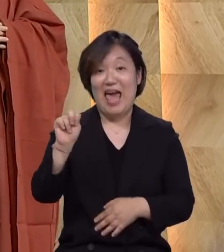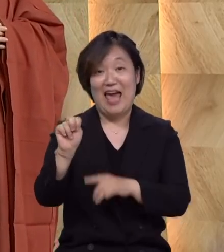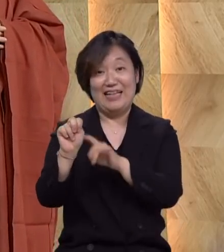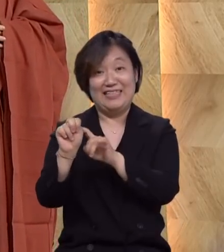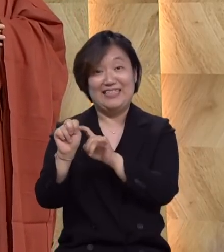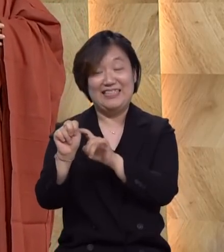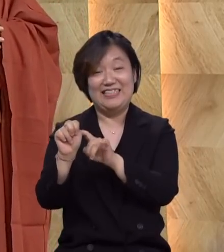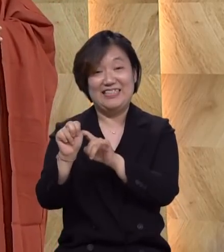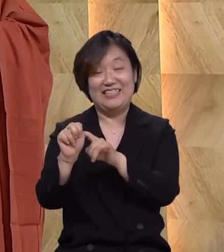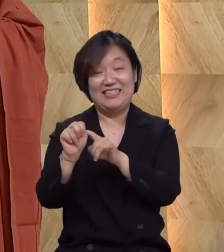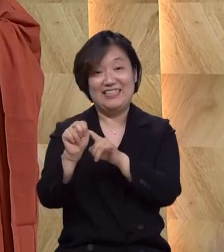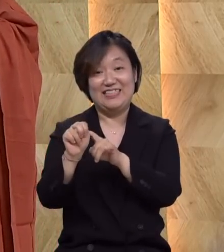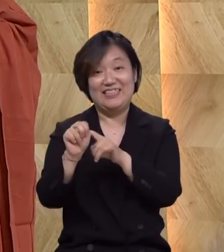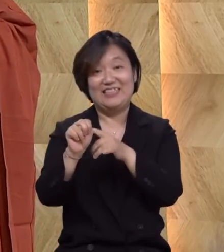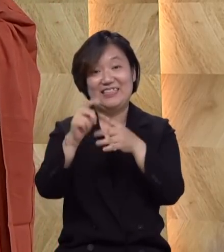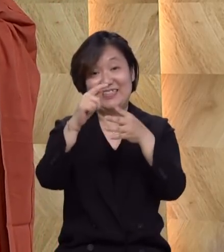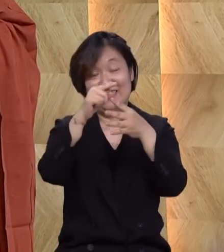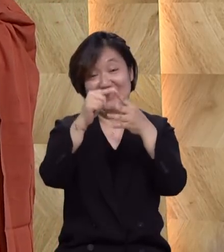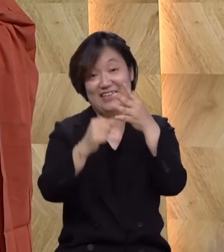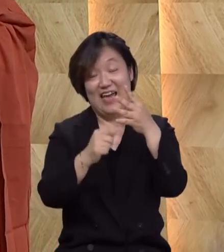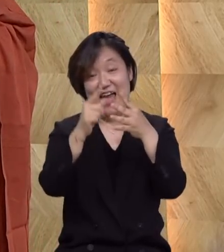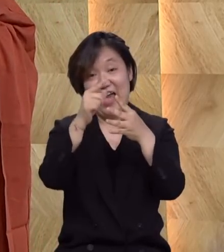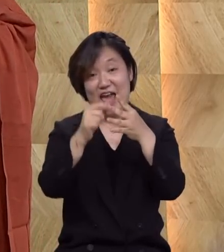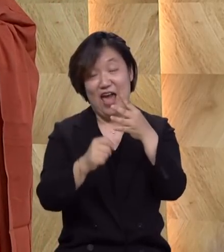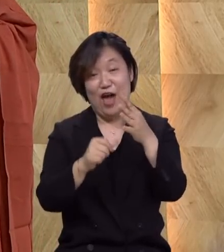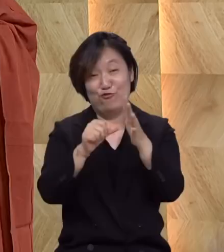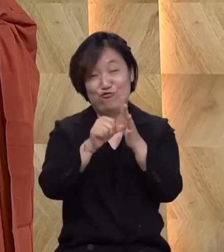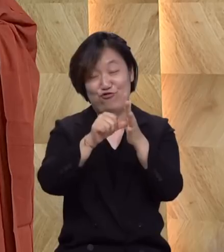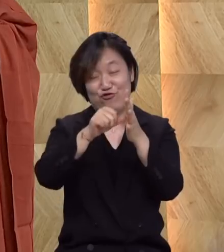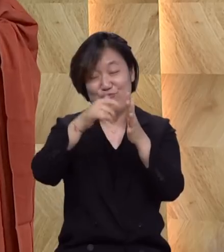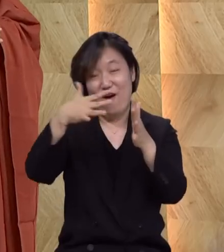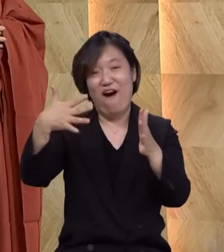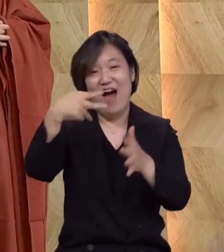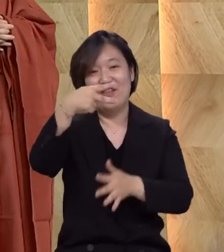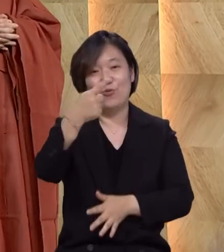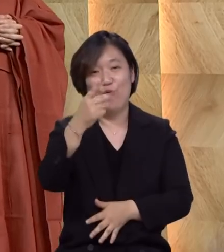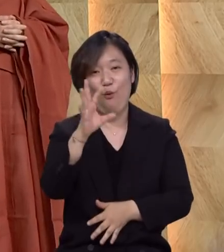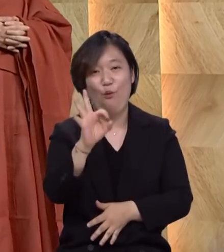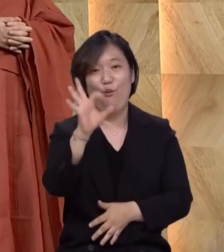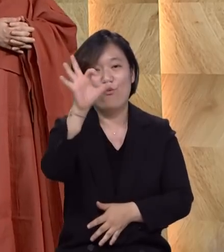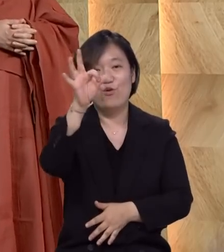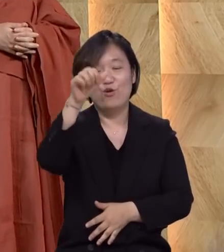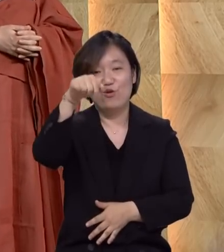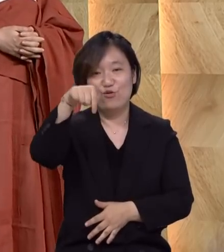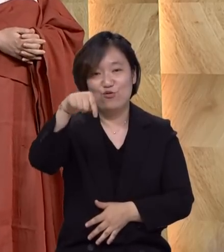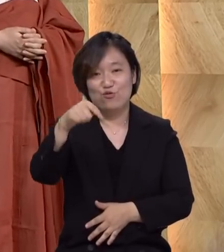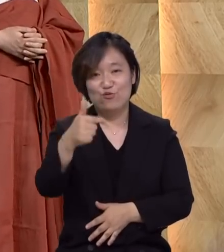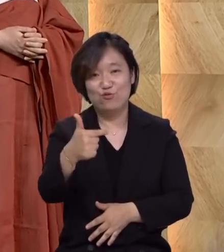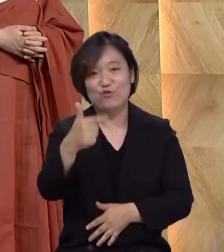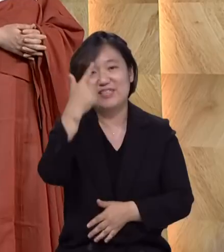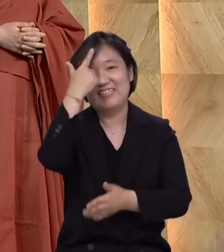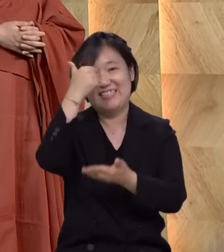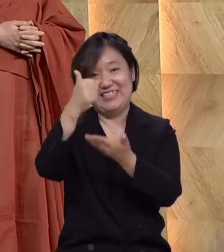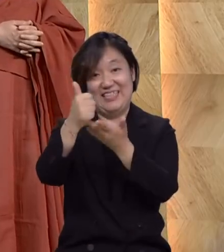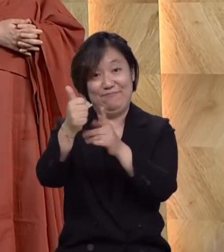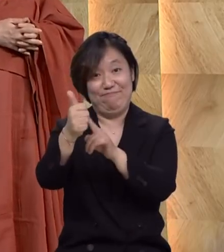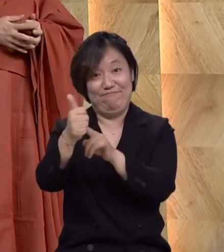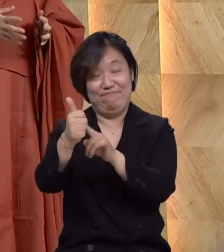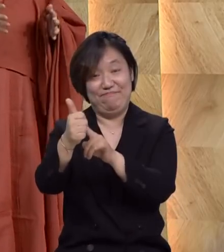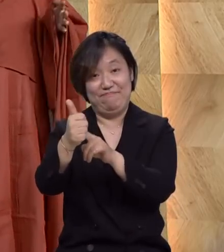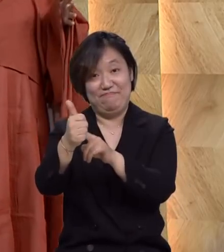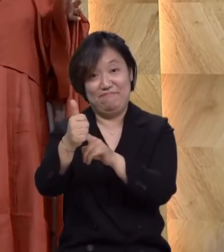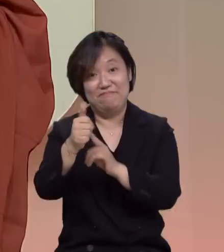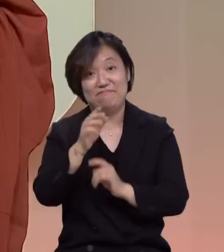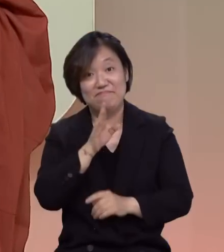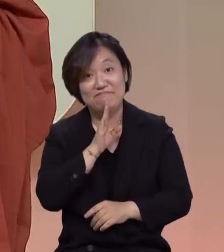스님이신 봉은 스님 다음 생 이야기 우리 동훈스님 동훈 큰스님 계시지 않습니까